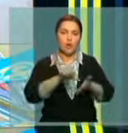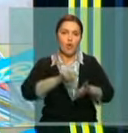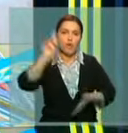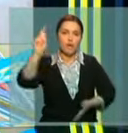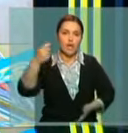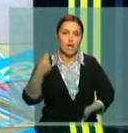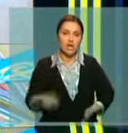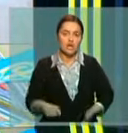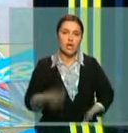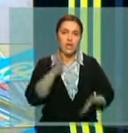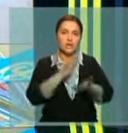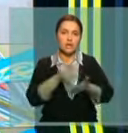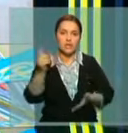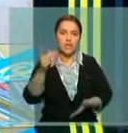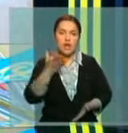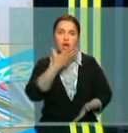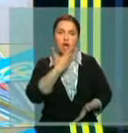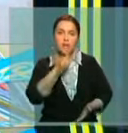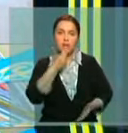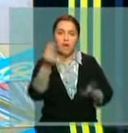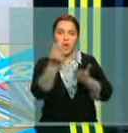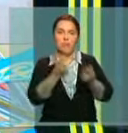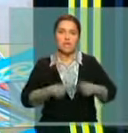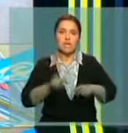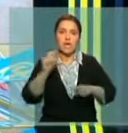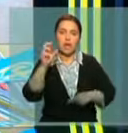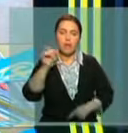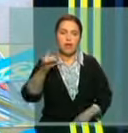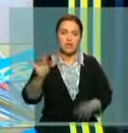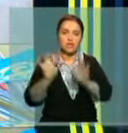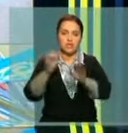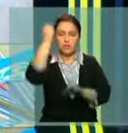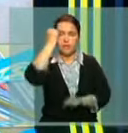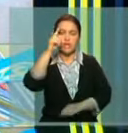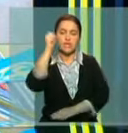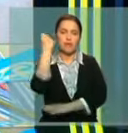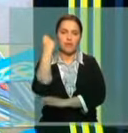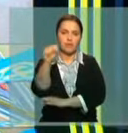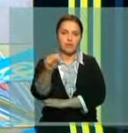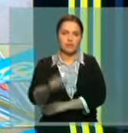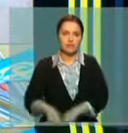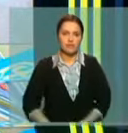войну. Умеет видеть прекрасное. Агентство «Хабар» говорит ветерану: спасибо за победу.